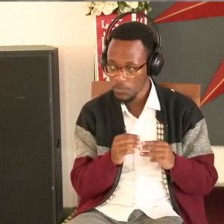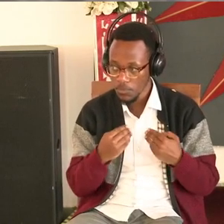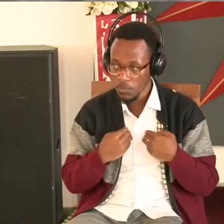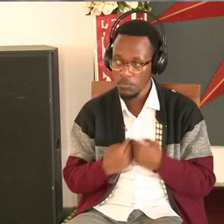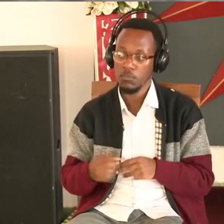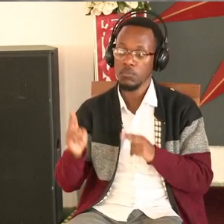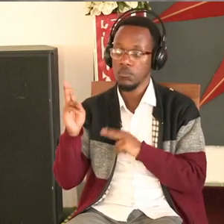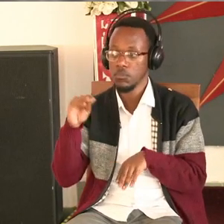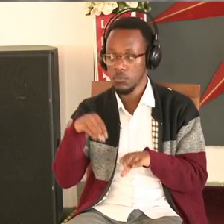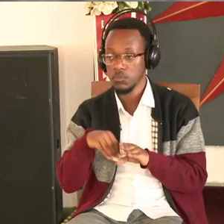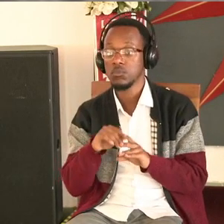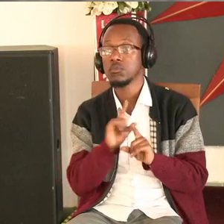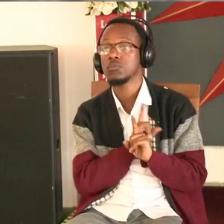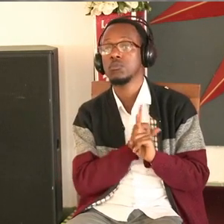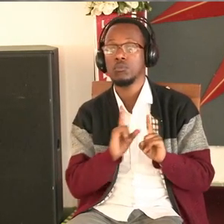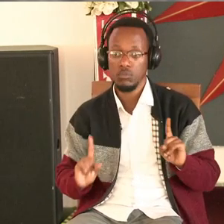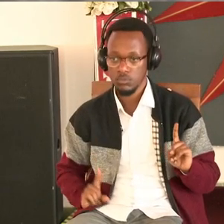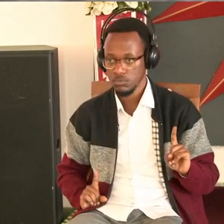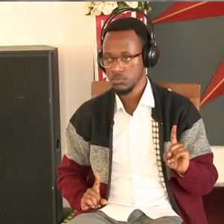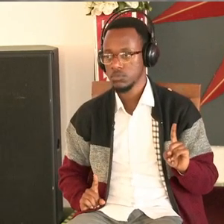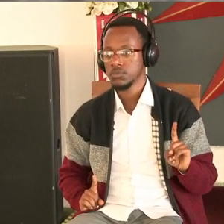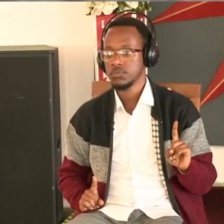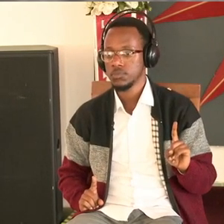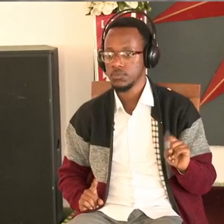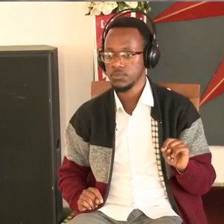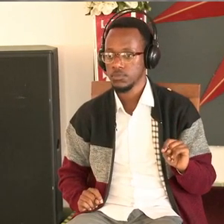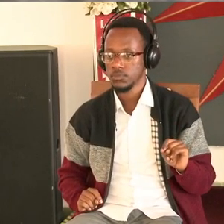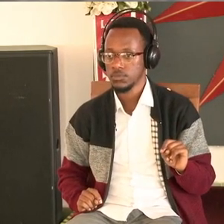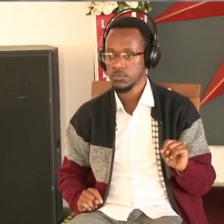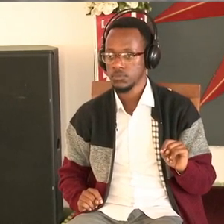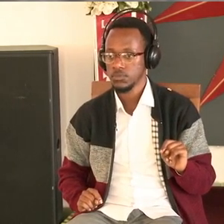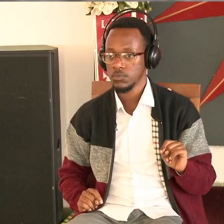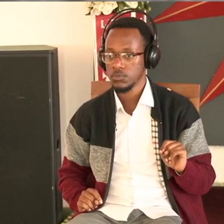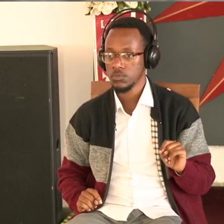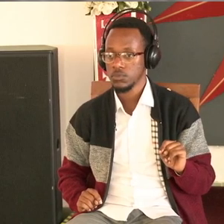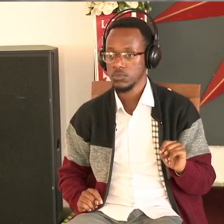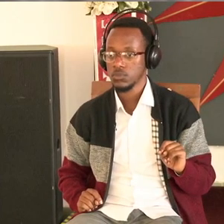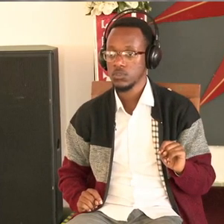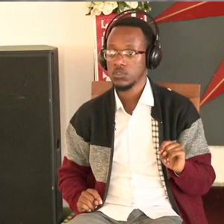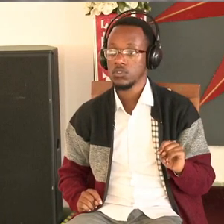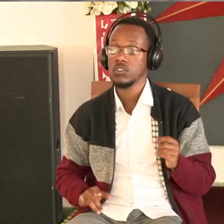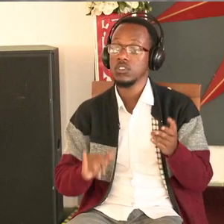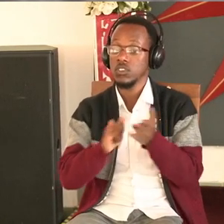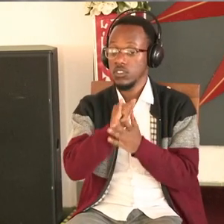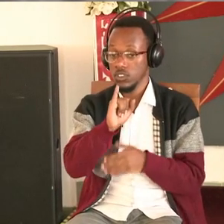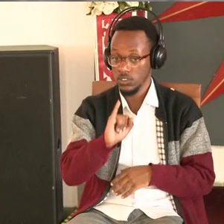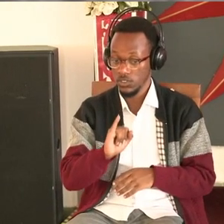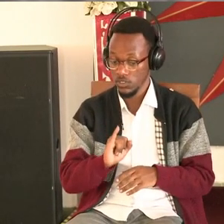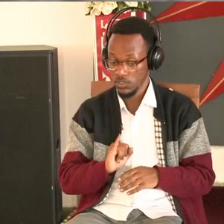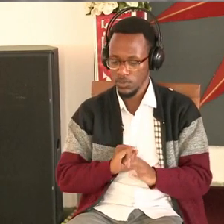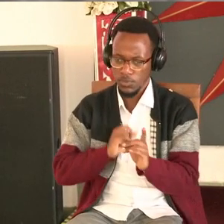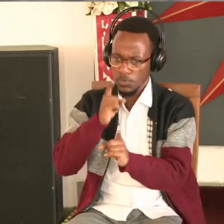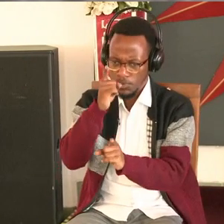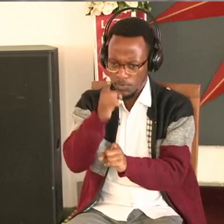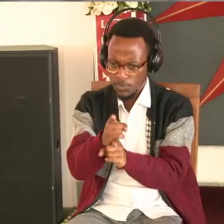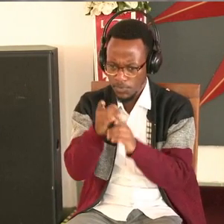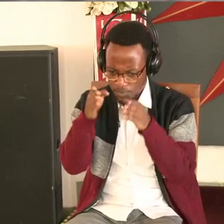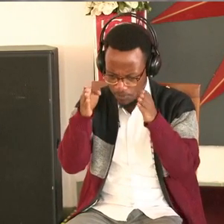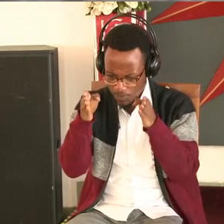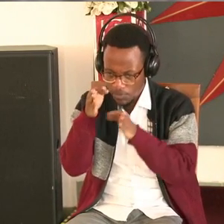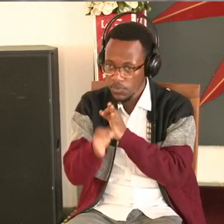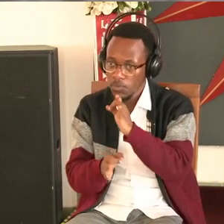kuko nguhungiyeho. Que l'innocence et la droiture ukiranuka no